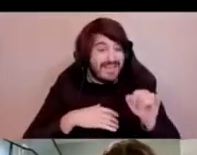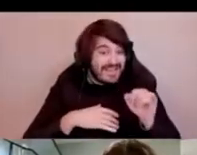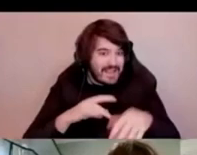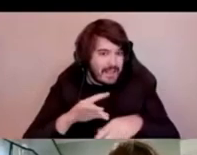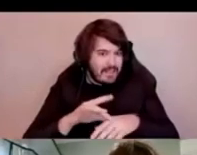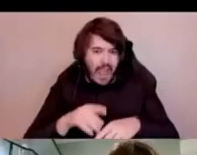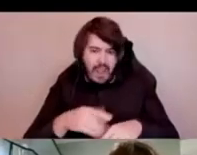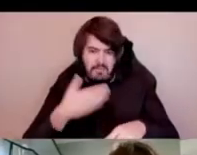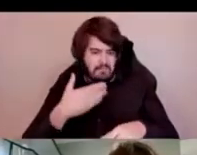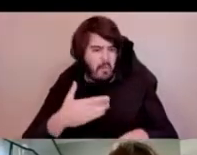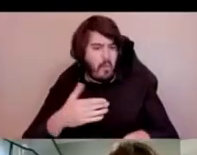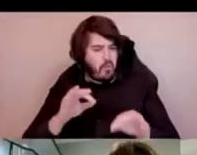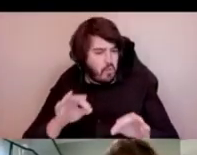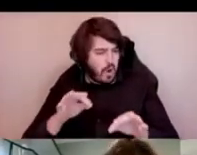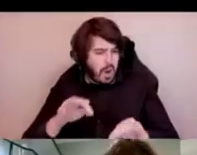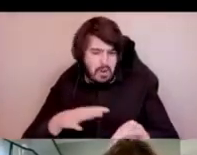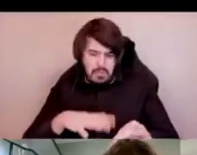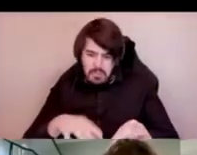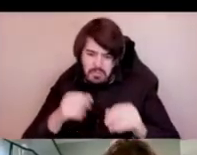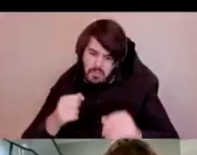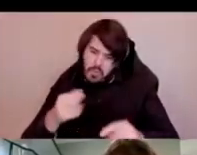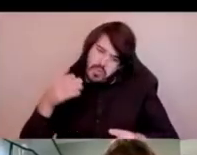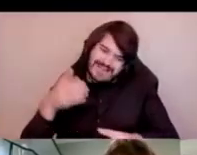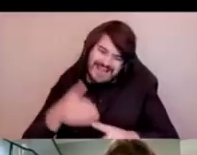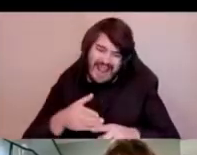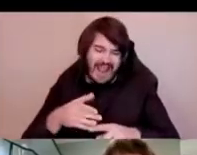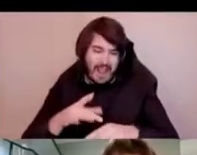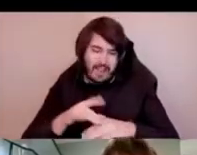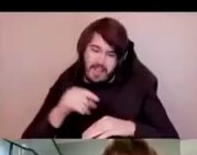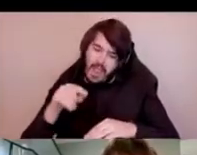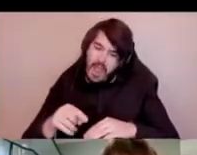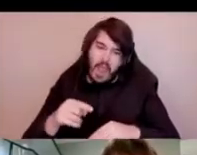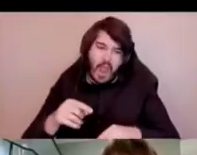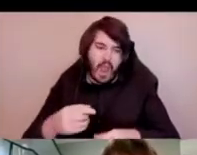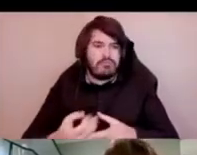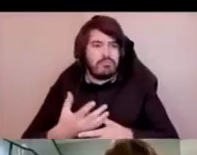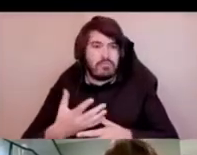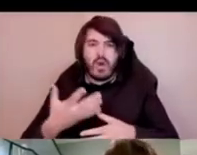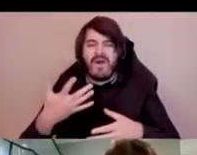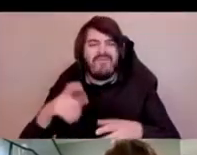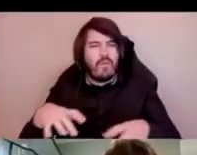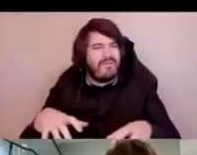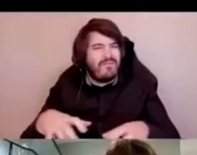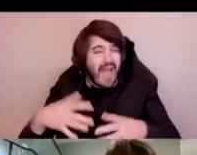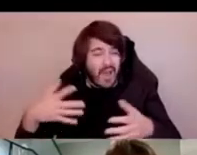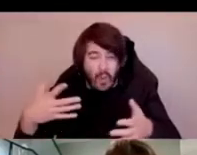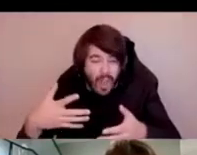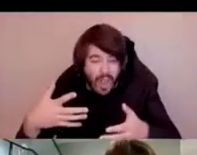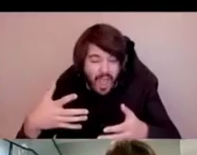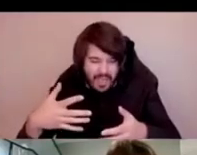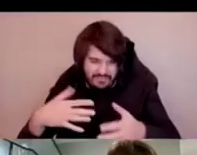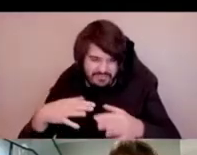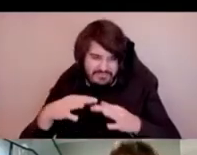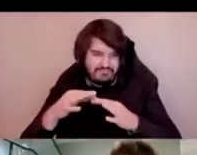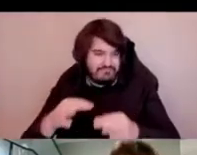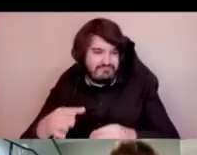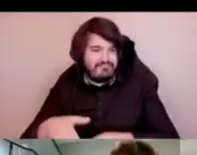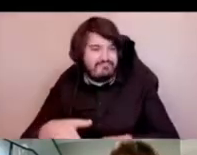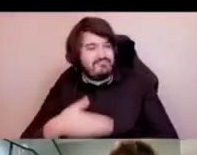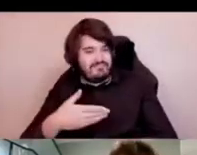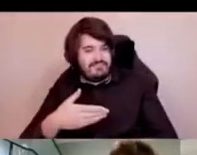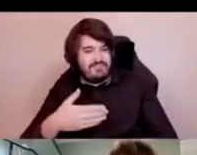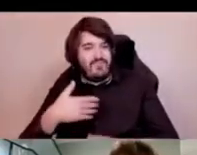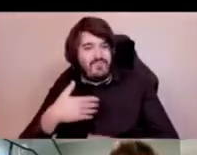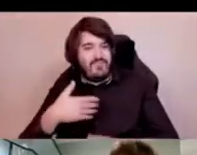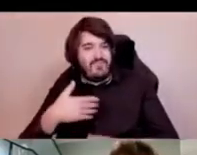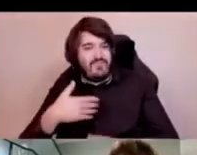état, puis qu'on peut cultiver par terre, alors qu'est-ce qu'on fait dans ce cas-là? on va